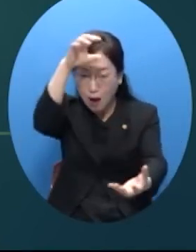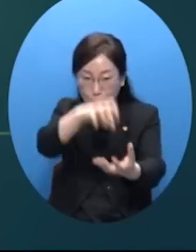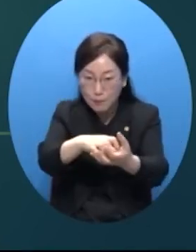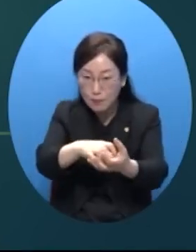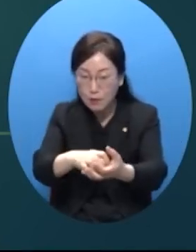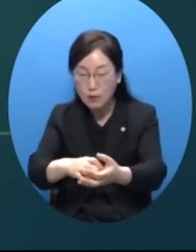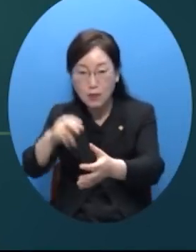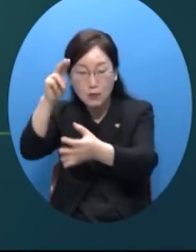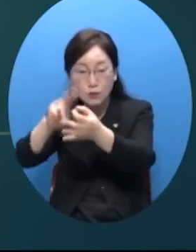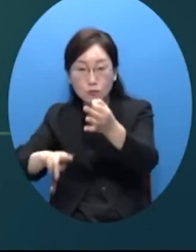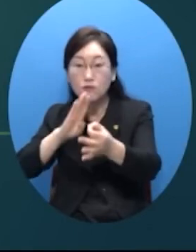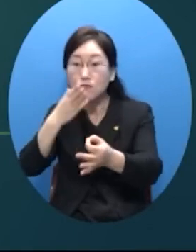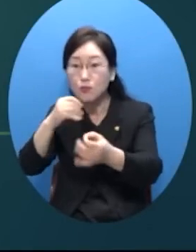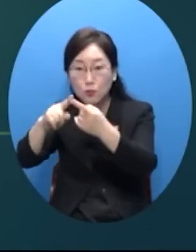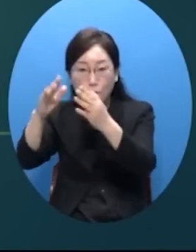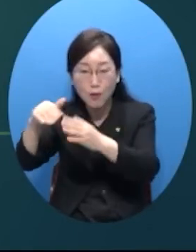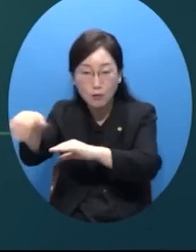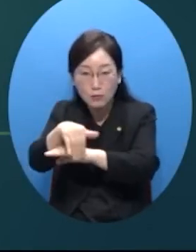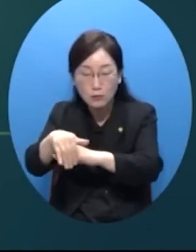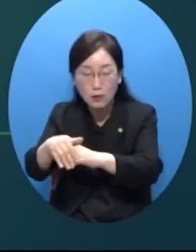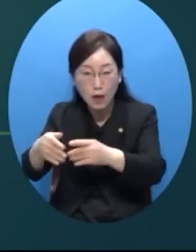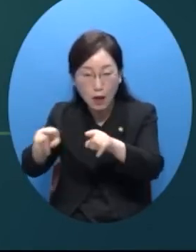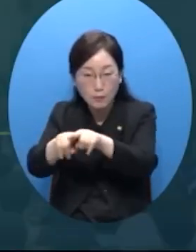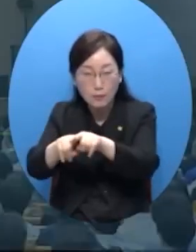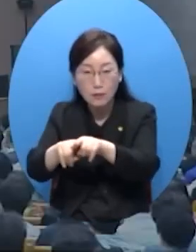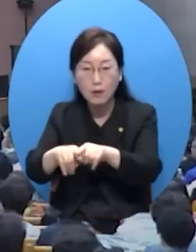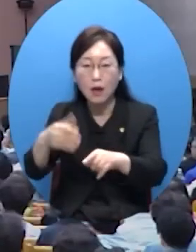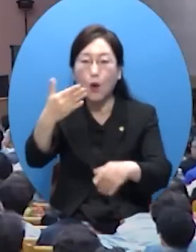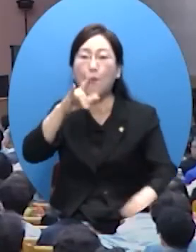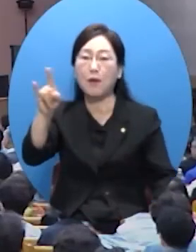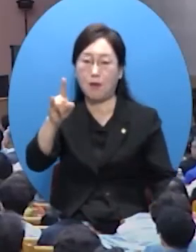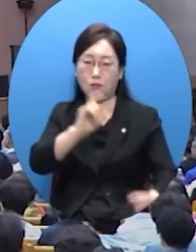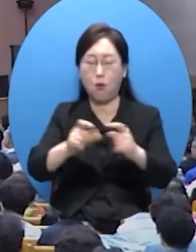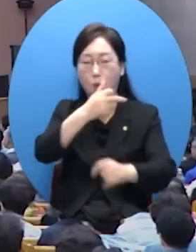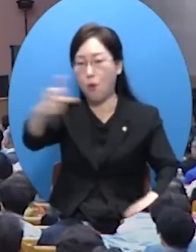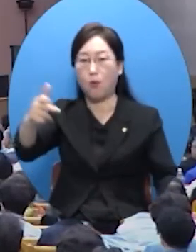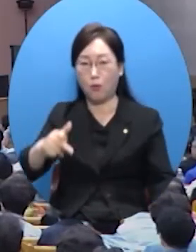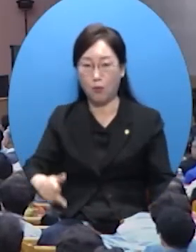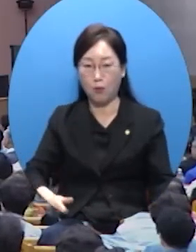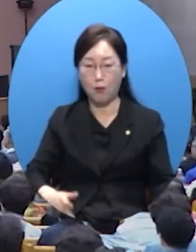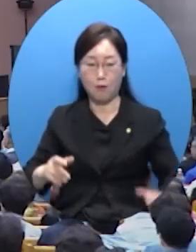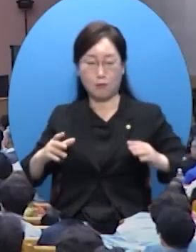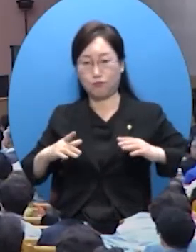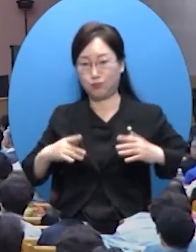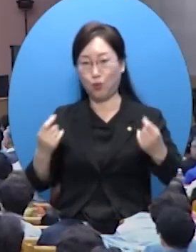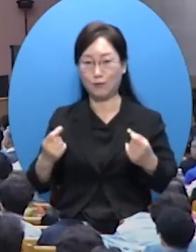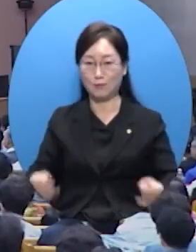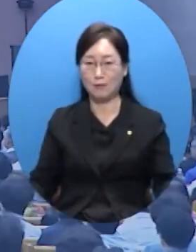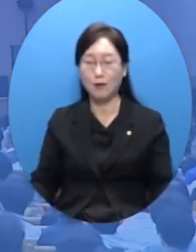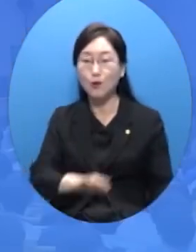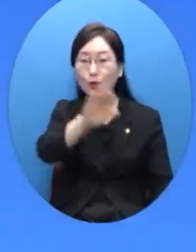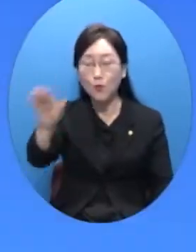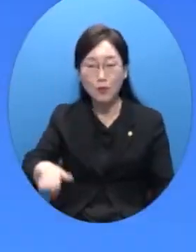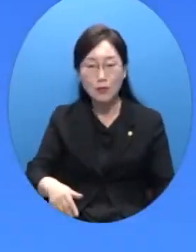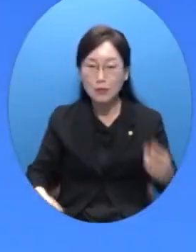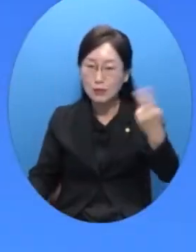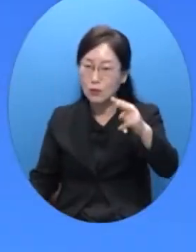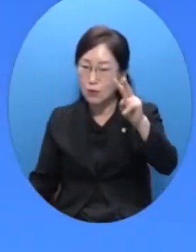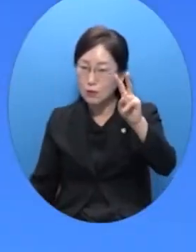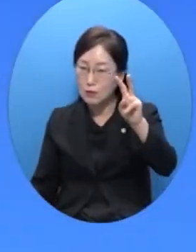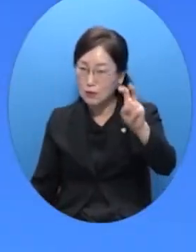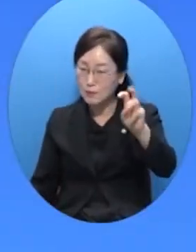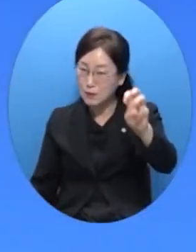그럼 자부심을 가지시기 바랍니다. 이제 2030년대가 되면 우리 오순절 성령운동에 가입한 숫자가 10억 명이